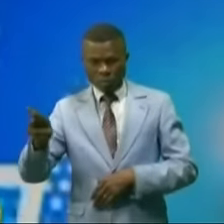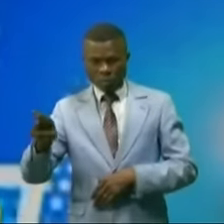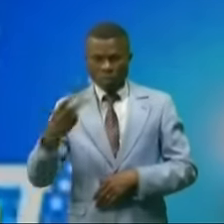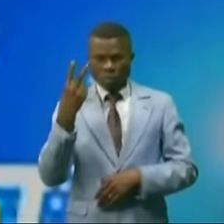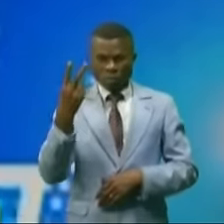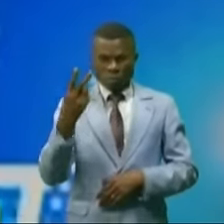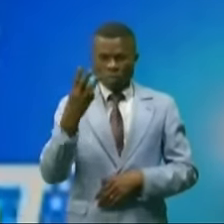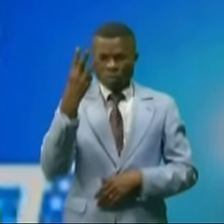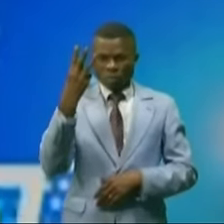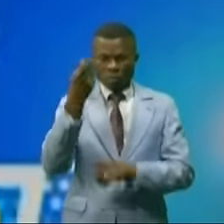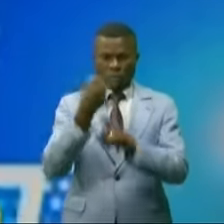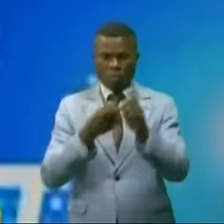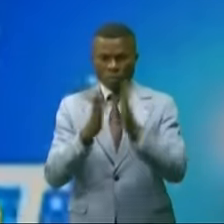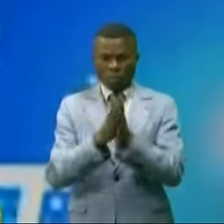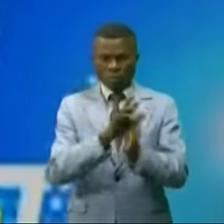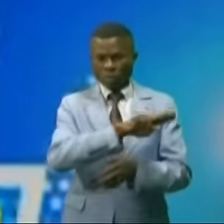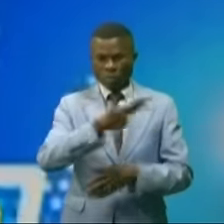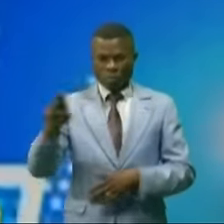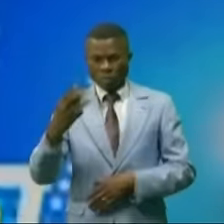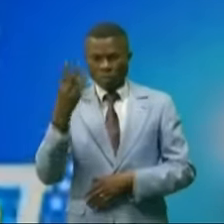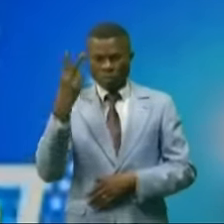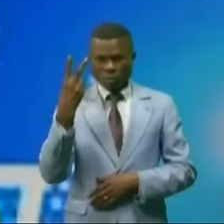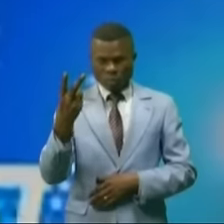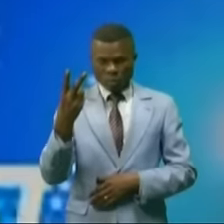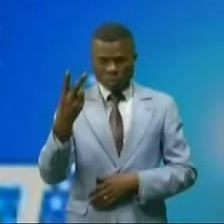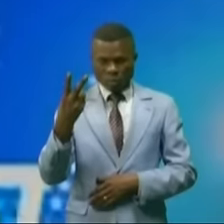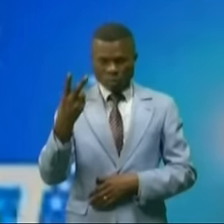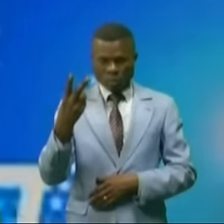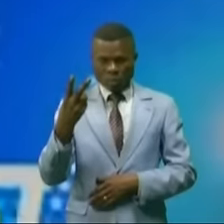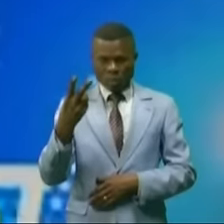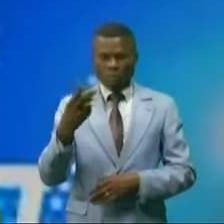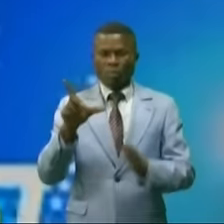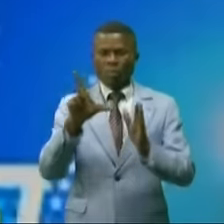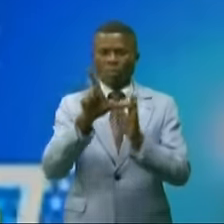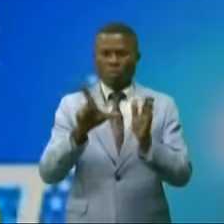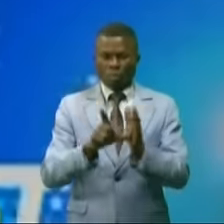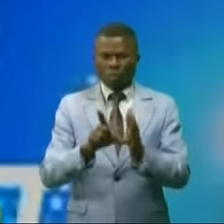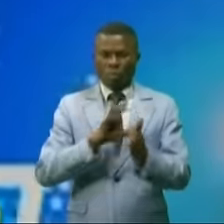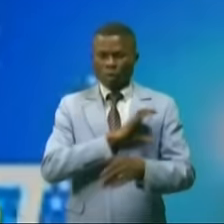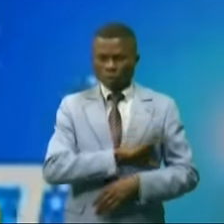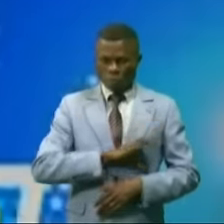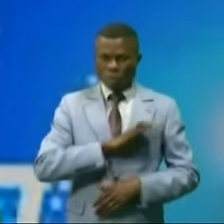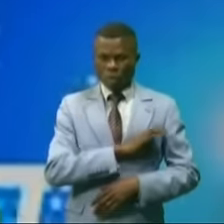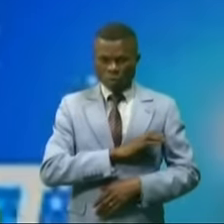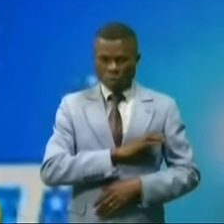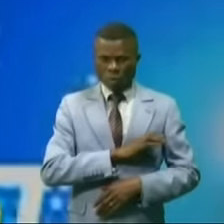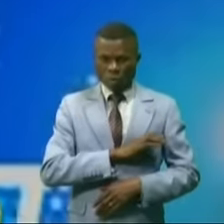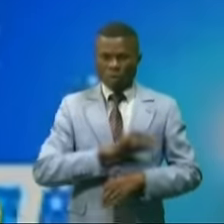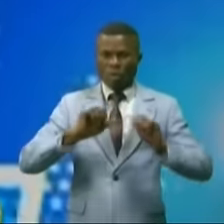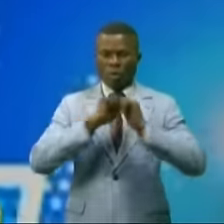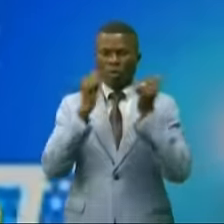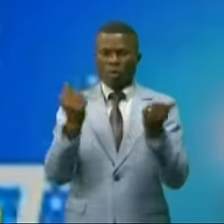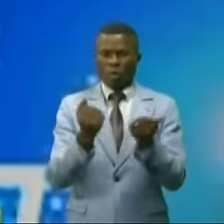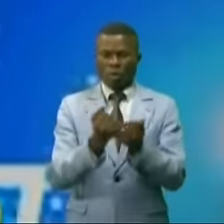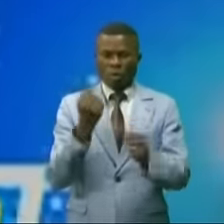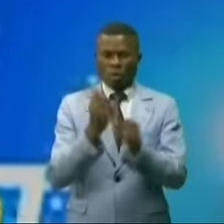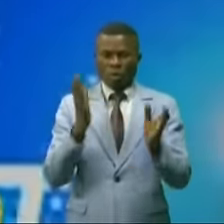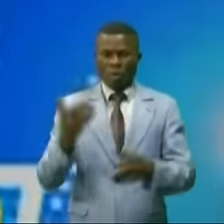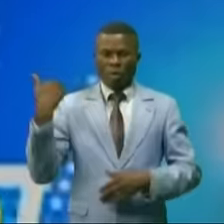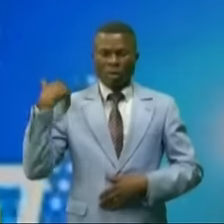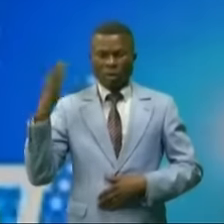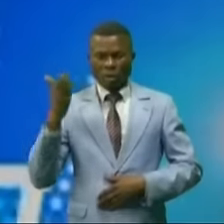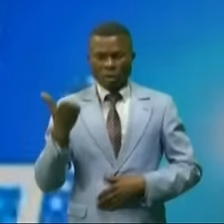17-2002 du 3 octobre 2002 portant code de conduite de l'agent public de